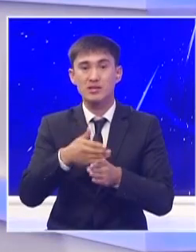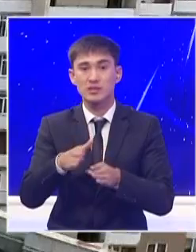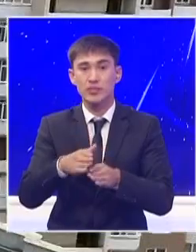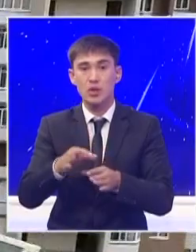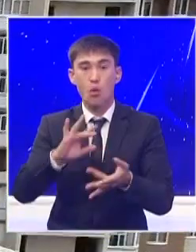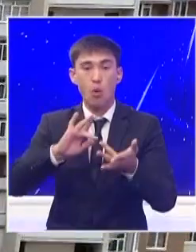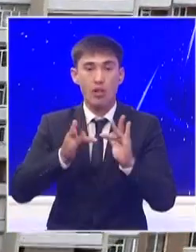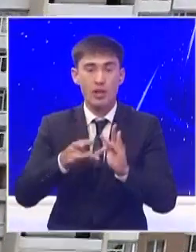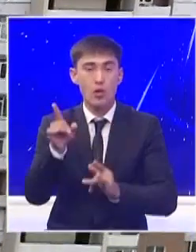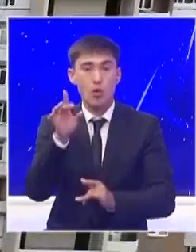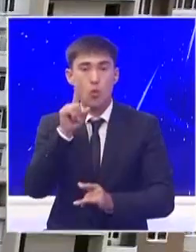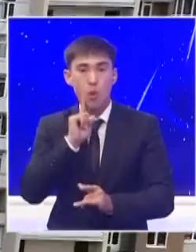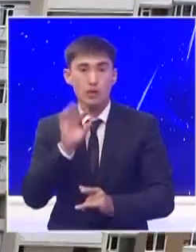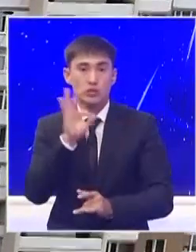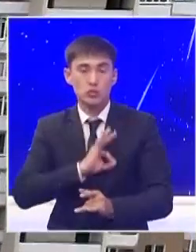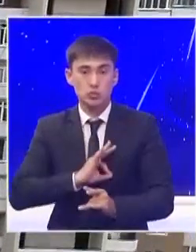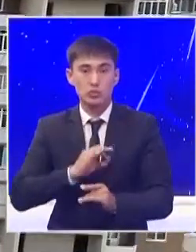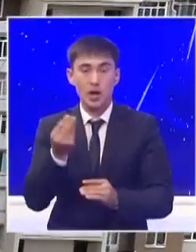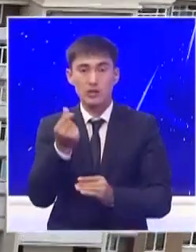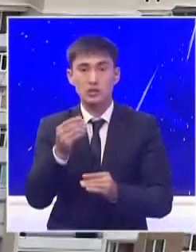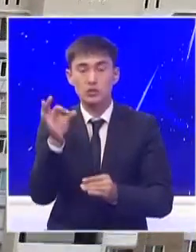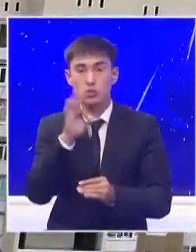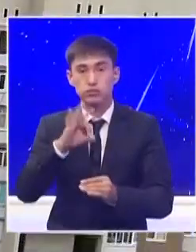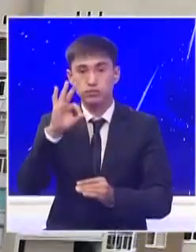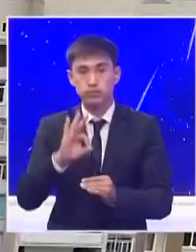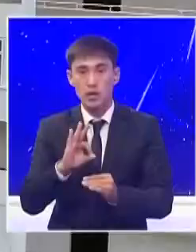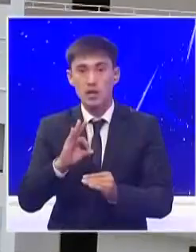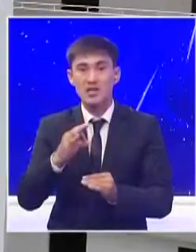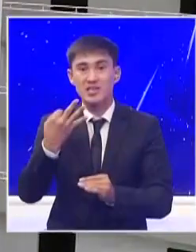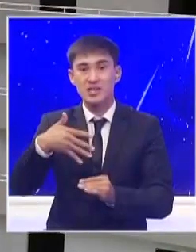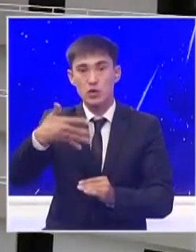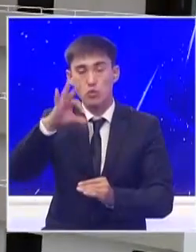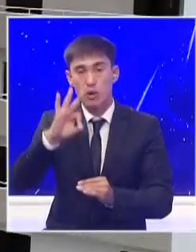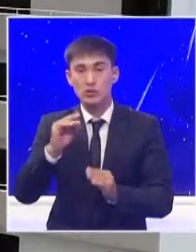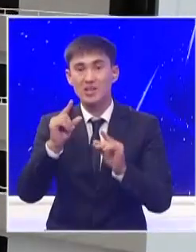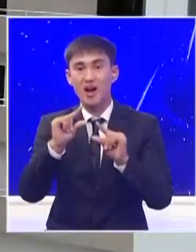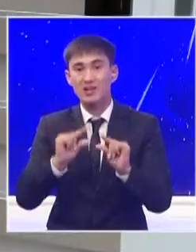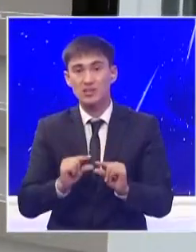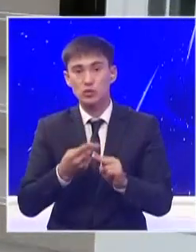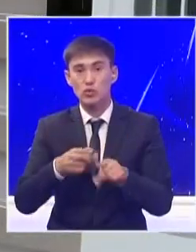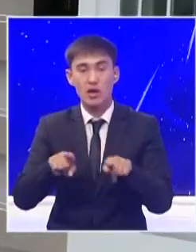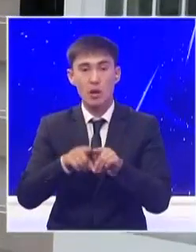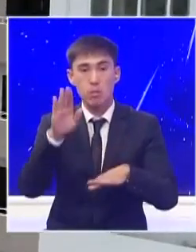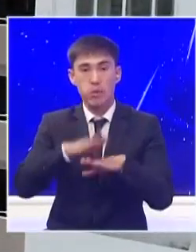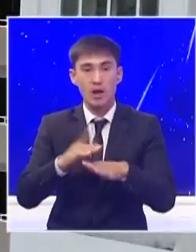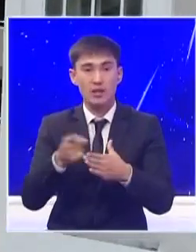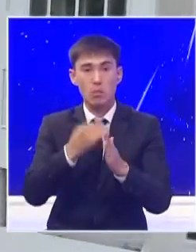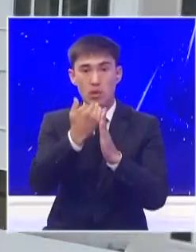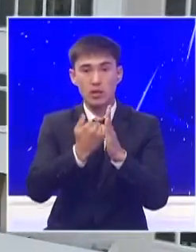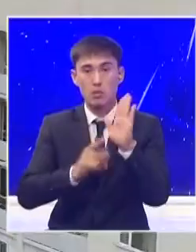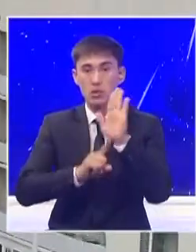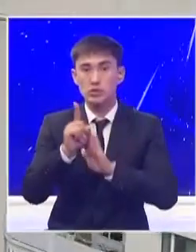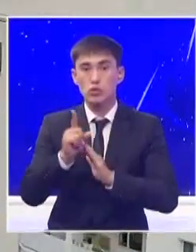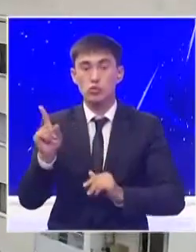уақытты ғана емес, ақшаны да үнемдейсіз. Ипотеканы онлайн рәсімдеу 50% арзанырақ. Сондай-ақ банк аталған бағдарламаның бастап